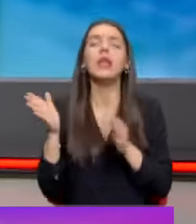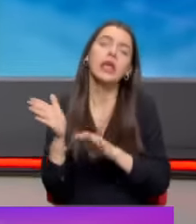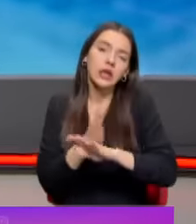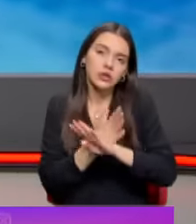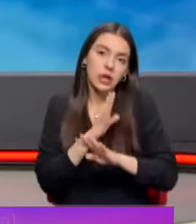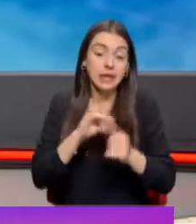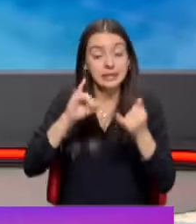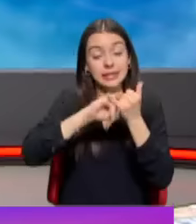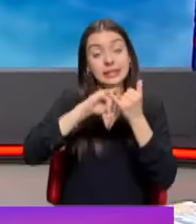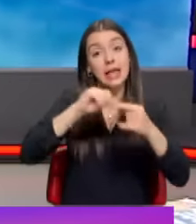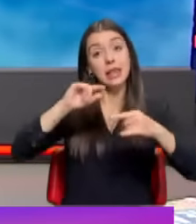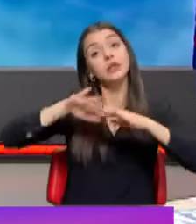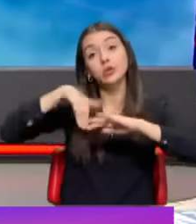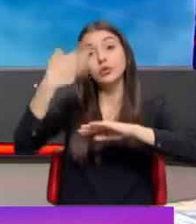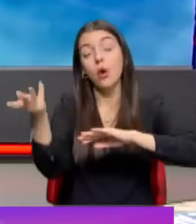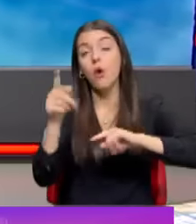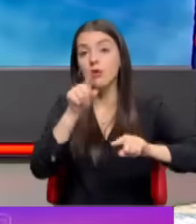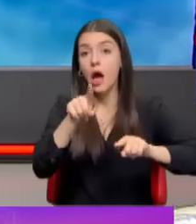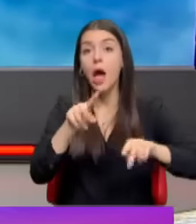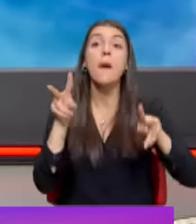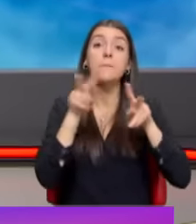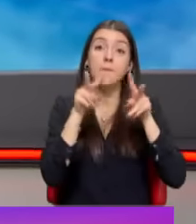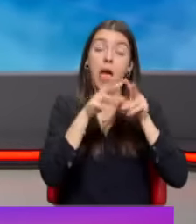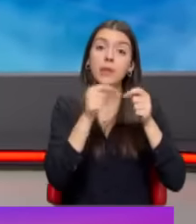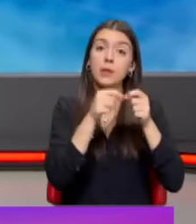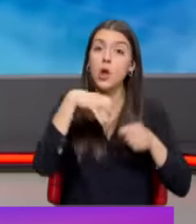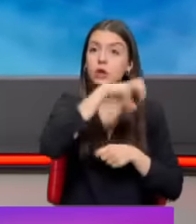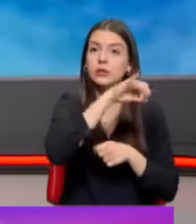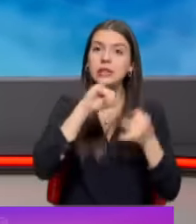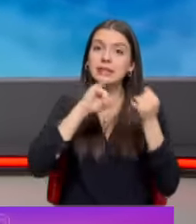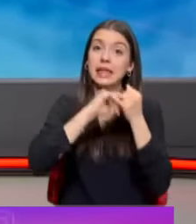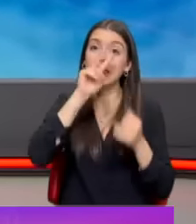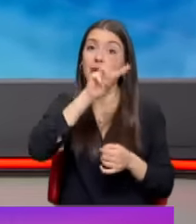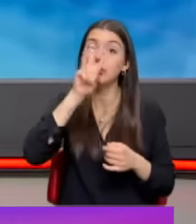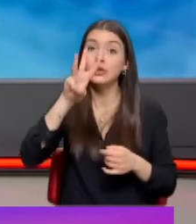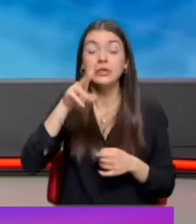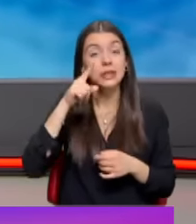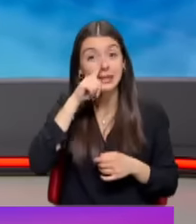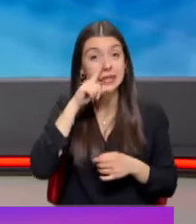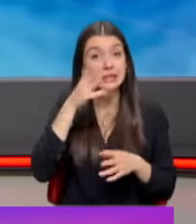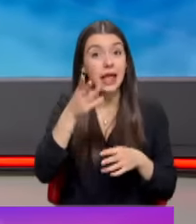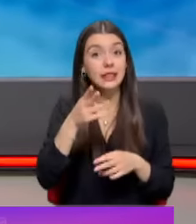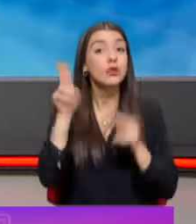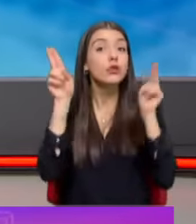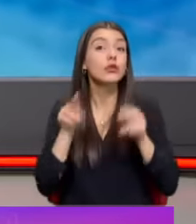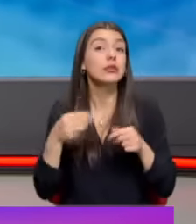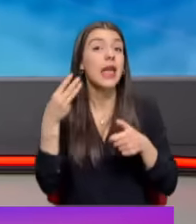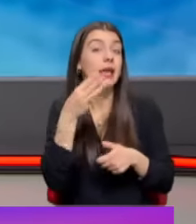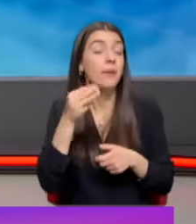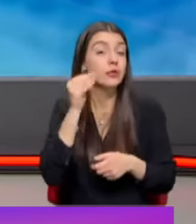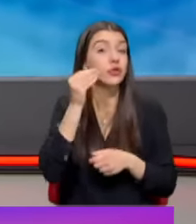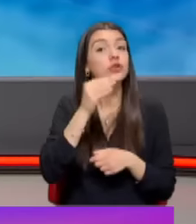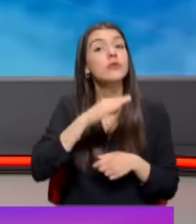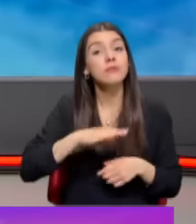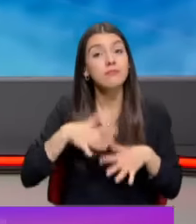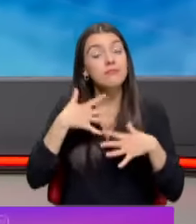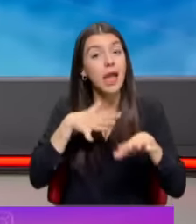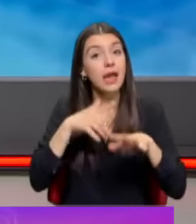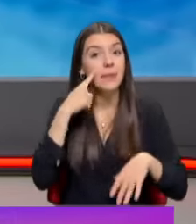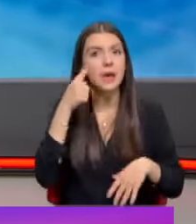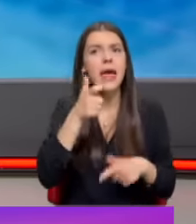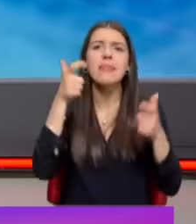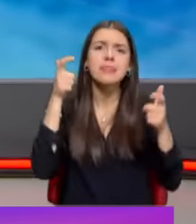günü itibariyle yine Marmara'da, salı günü 23 Nisan biliyorsunuz. 23 Nisan Ulusal Egemenlik ve Çocuk Bayramı. Nerede